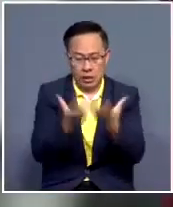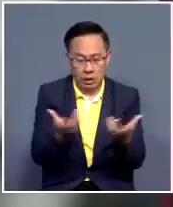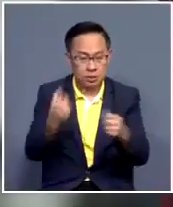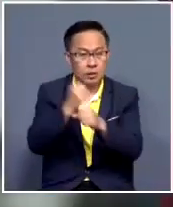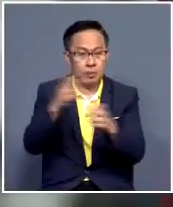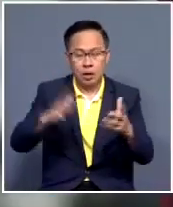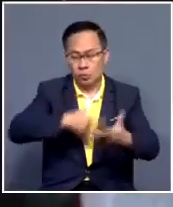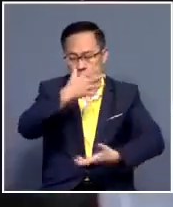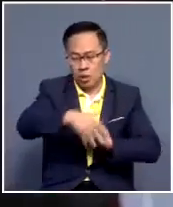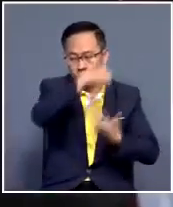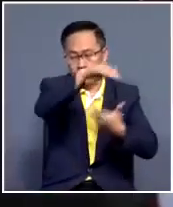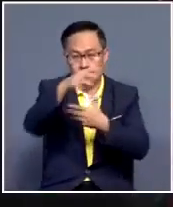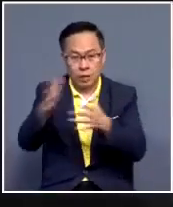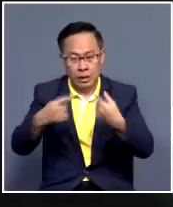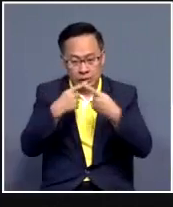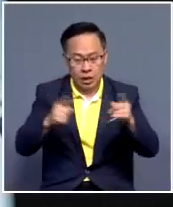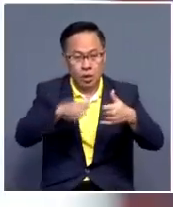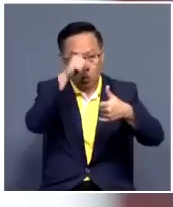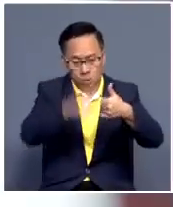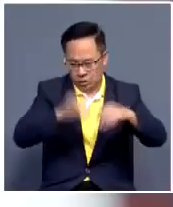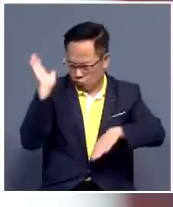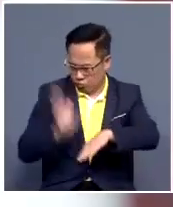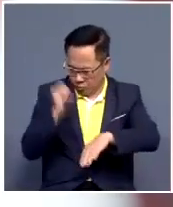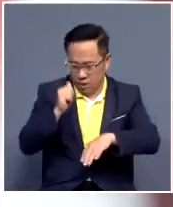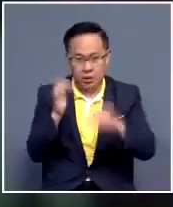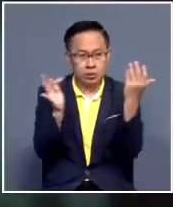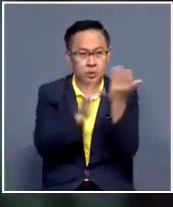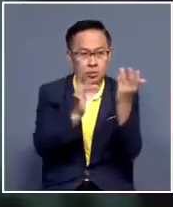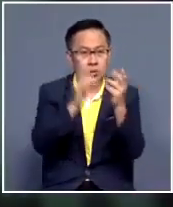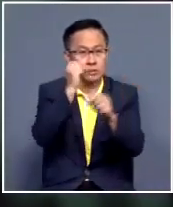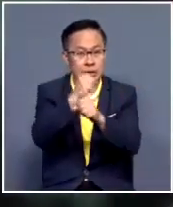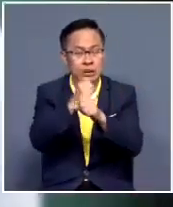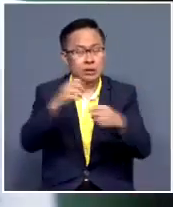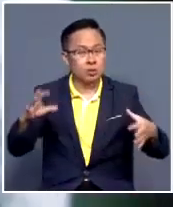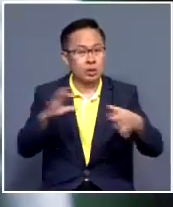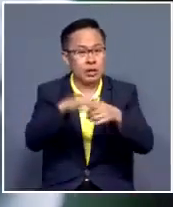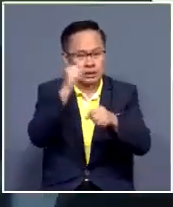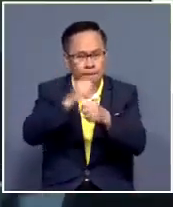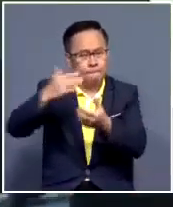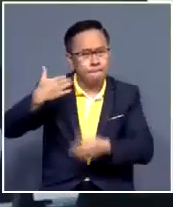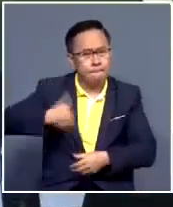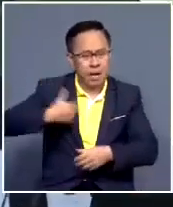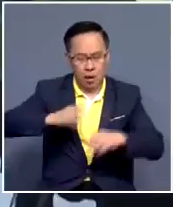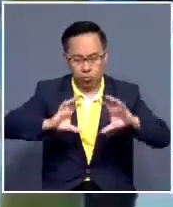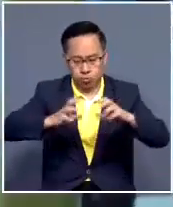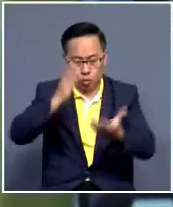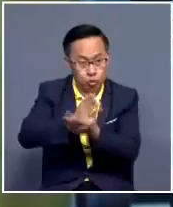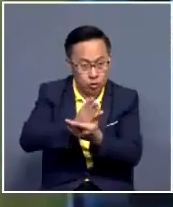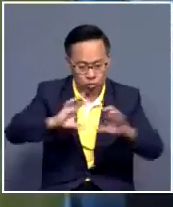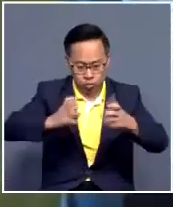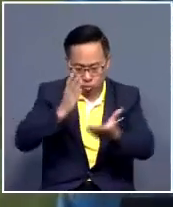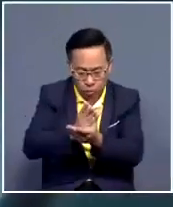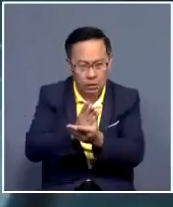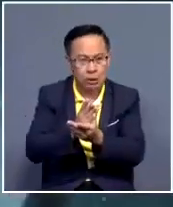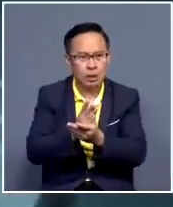ขยายตลาดเนี่ยบุคลากรเนี่ยที่เชี่ยวชาญทางด้านนวัตกรรมโดยเฉพาะในเรื่องของการผลิตผ้าเบรกเนี่ยถ้าเกิดเราลองดูในประเทศไทยเนี่ยมันไม่